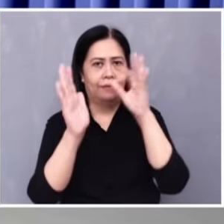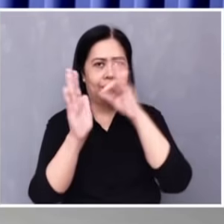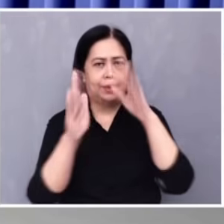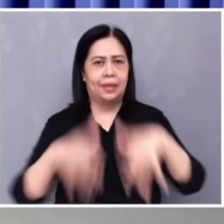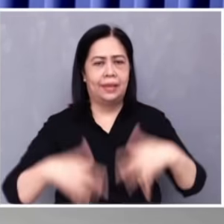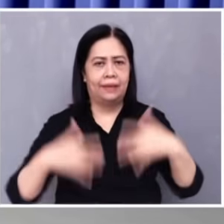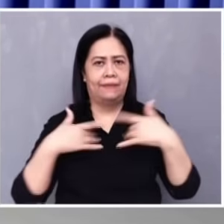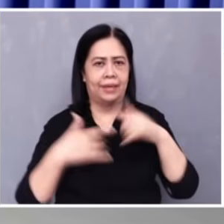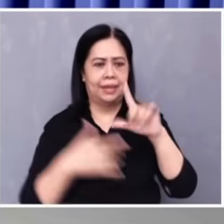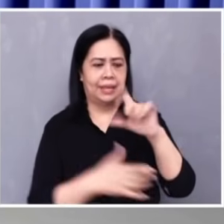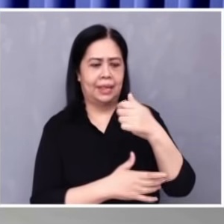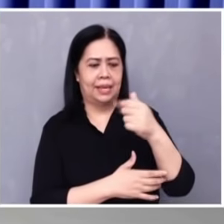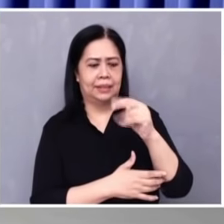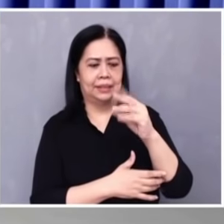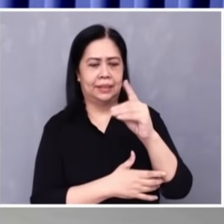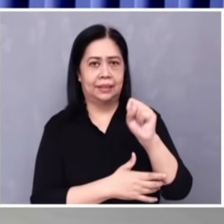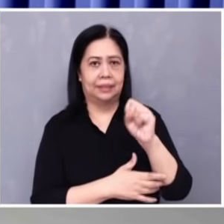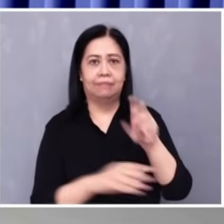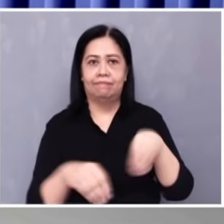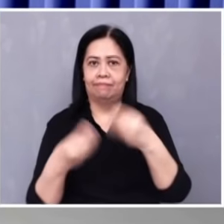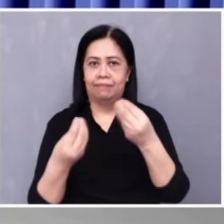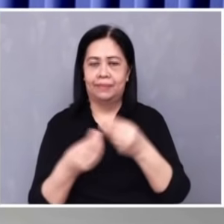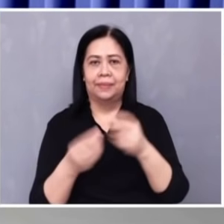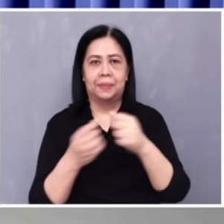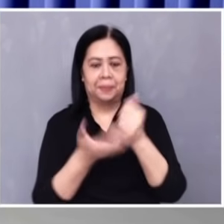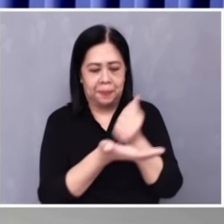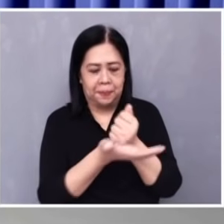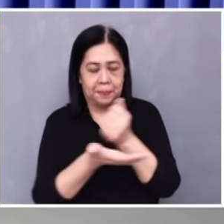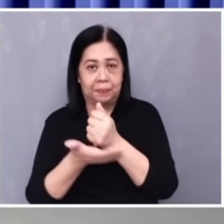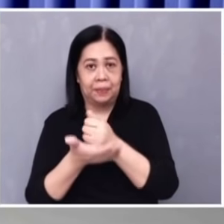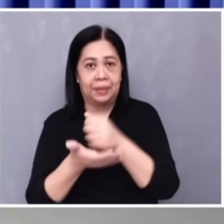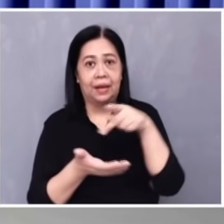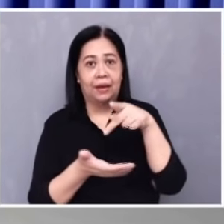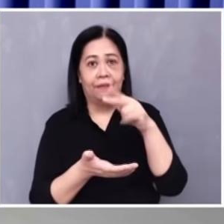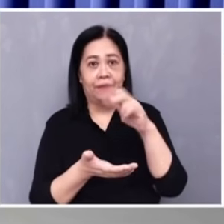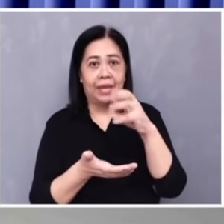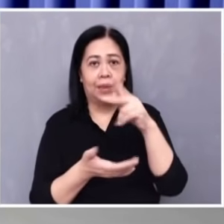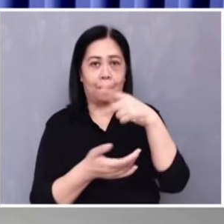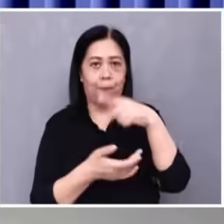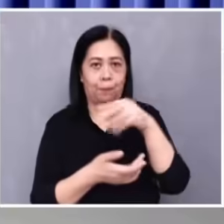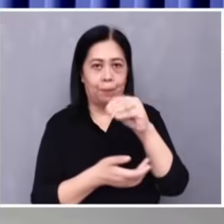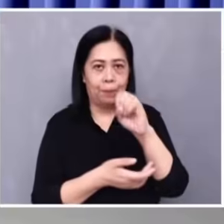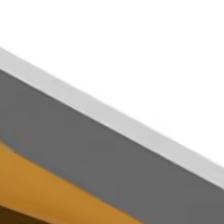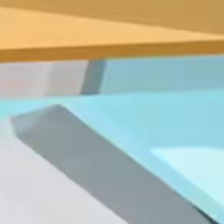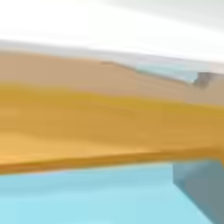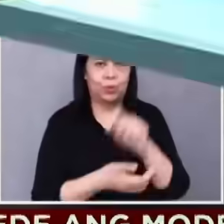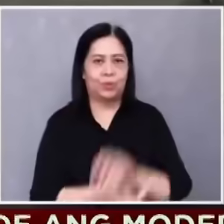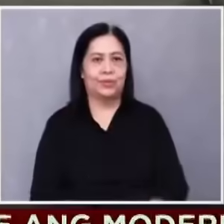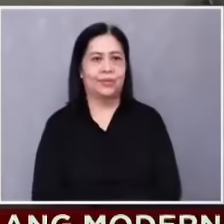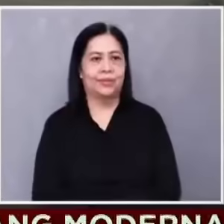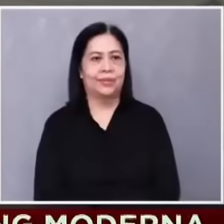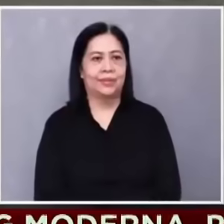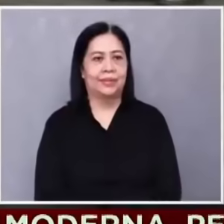na binigyan ng commemorative stamps ng PhilPost. Nagpapatrol, Mario Dumawal.